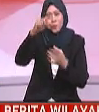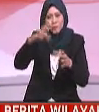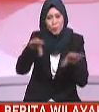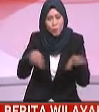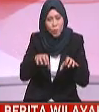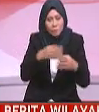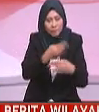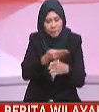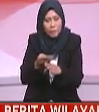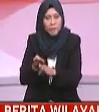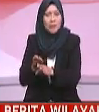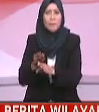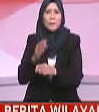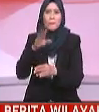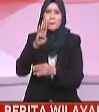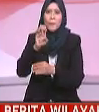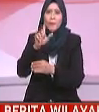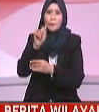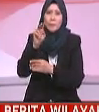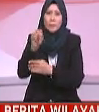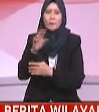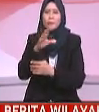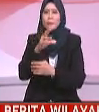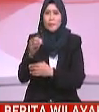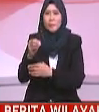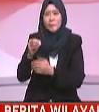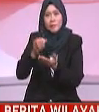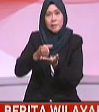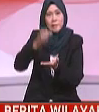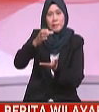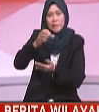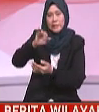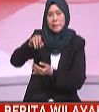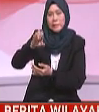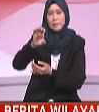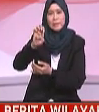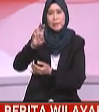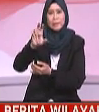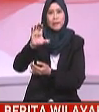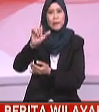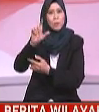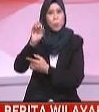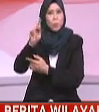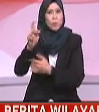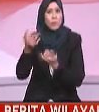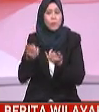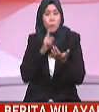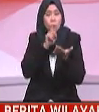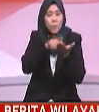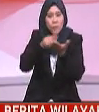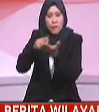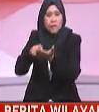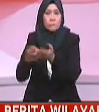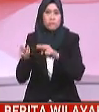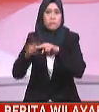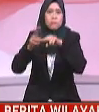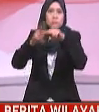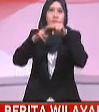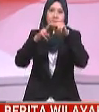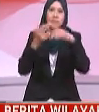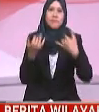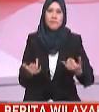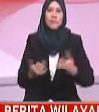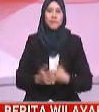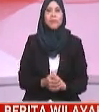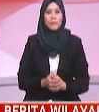maupun produk bubuk kering. Oleh kerana itu, permintaan terhadapnya saban tahun semakin meningkat. InsyaAllah, perniagaan itu